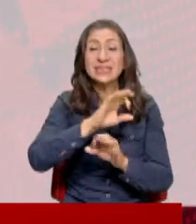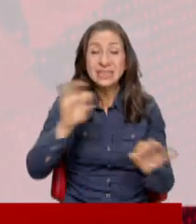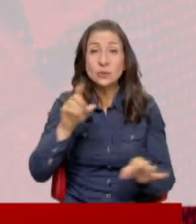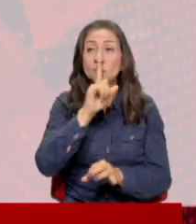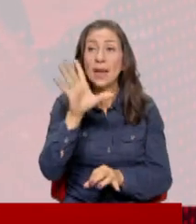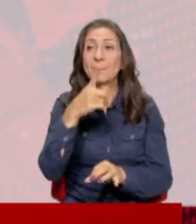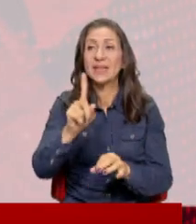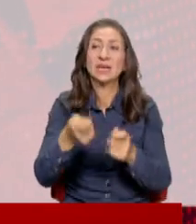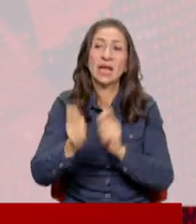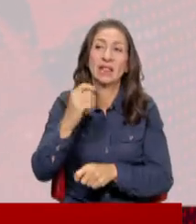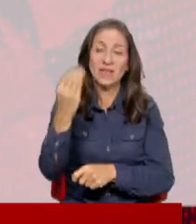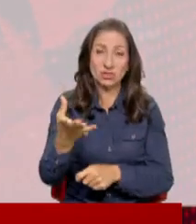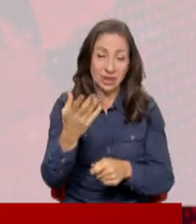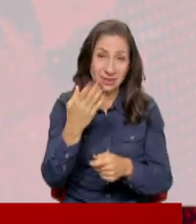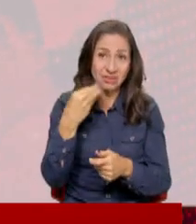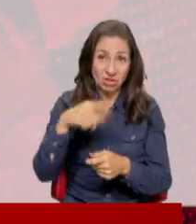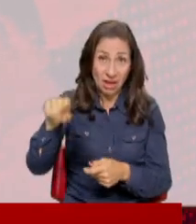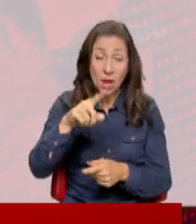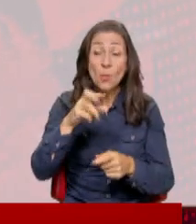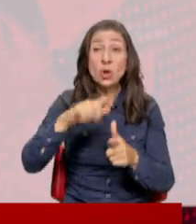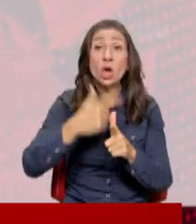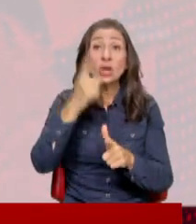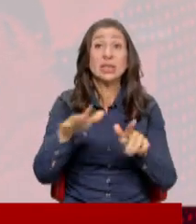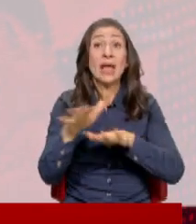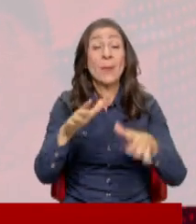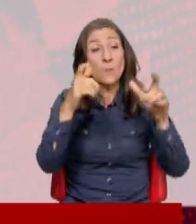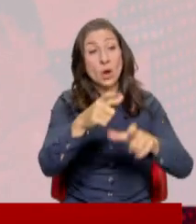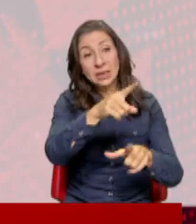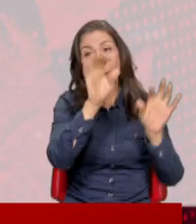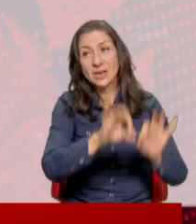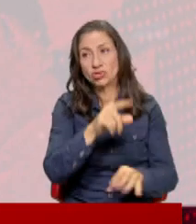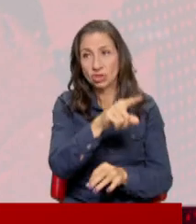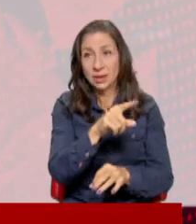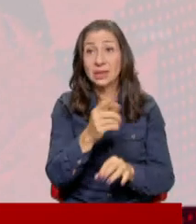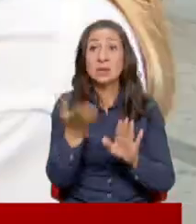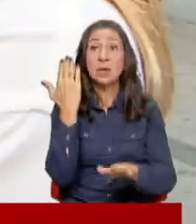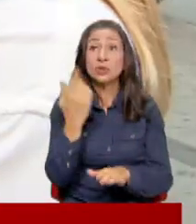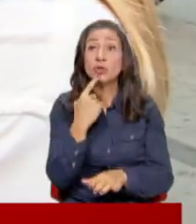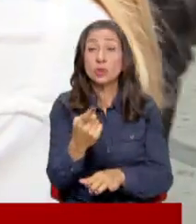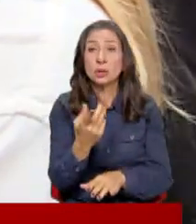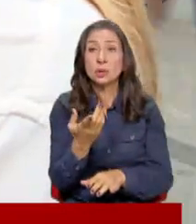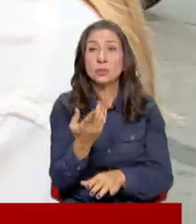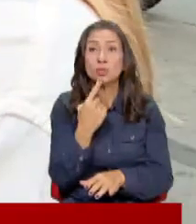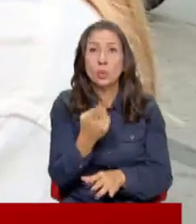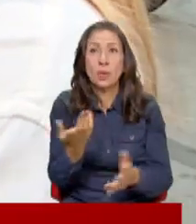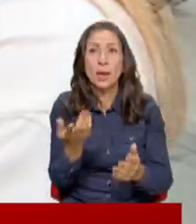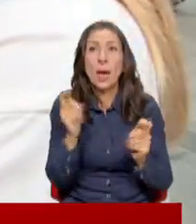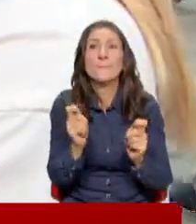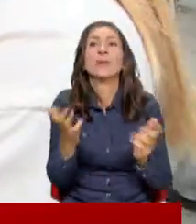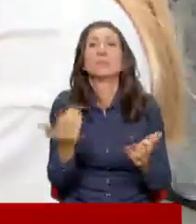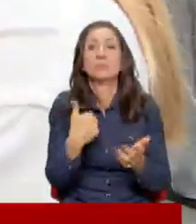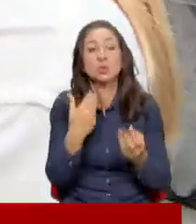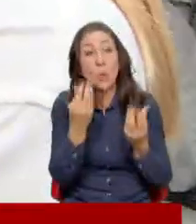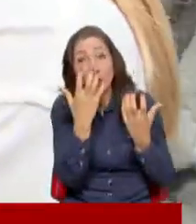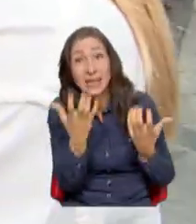150 bin lira kredi verilecek çiftlere proje önce deprem bölgesindekilerle başlayacak daha önce de söyledi bunu söyledi ama uygulamadı